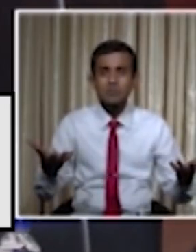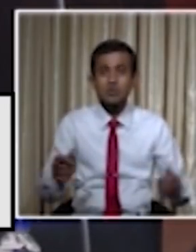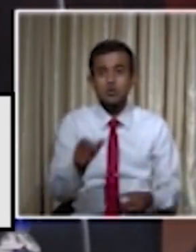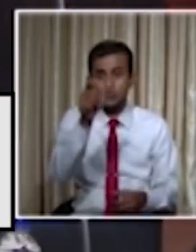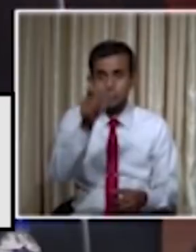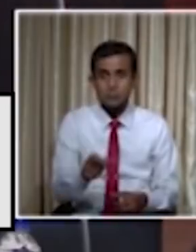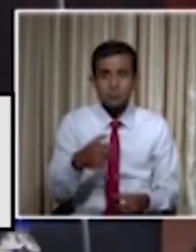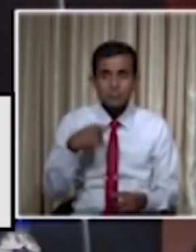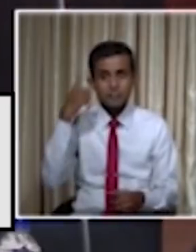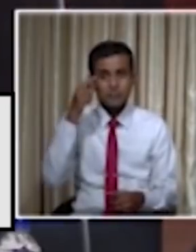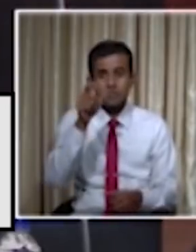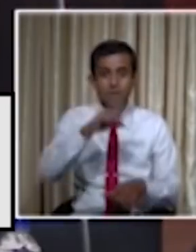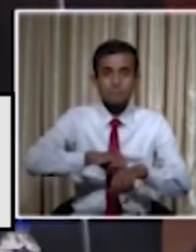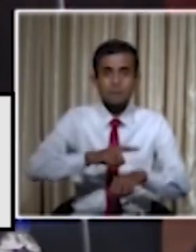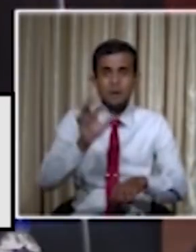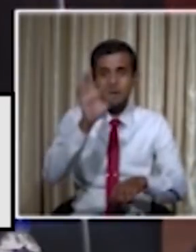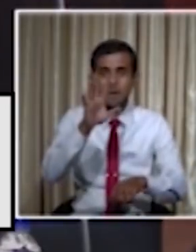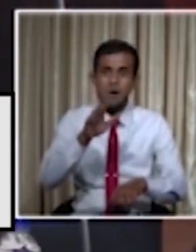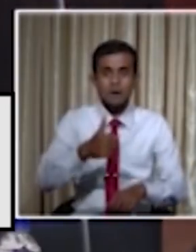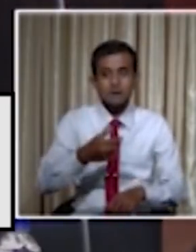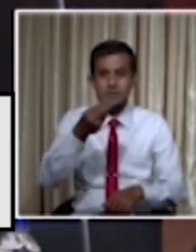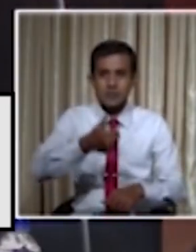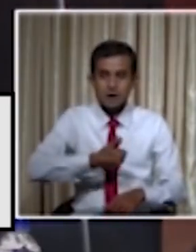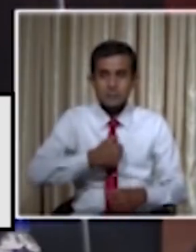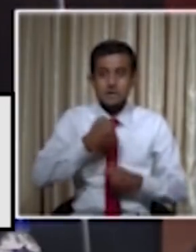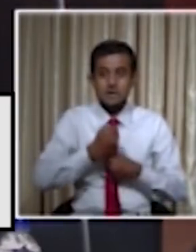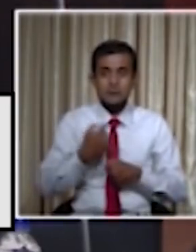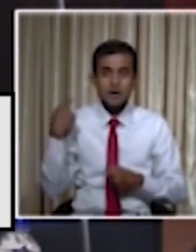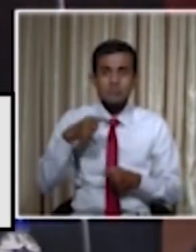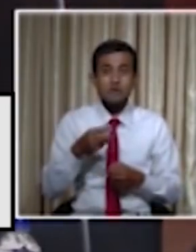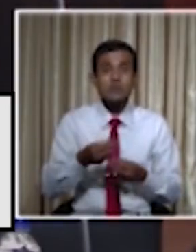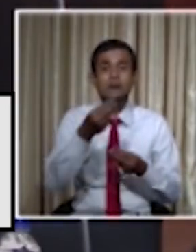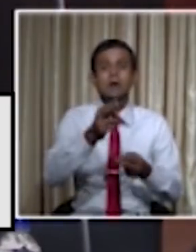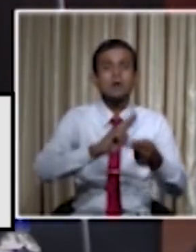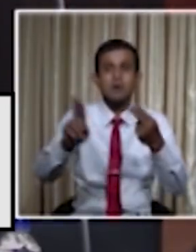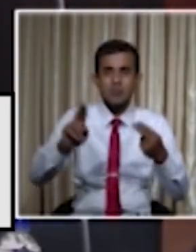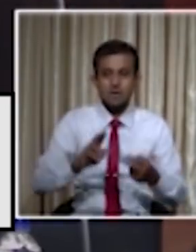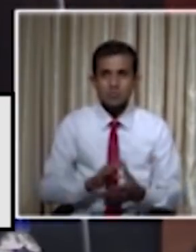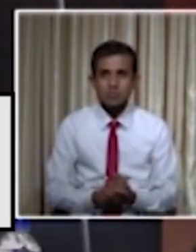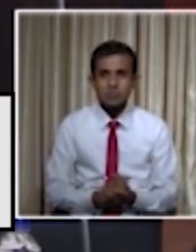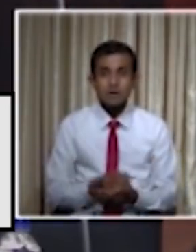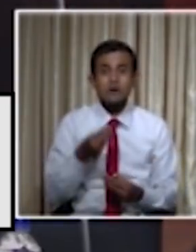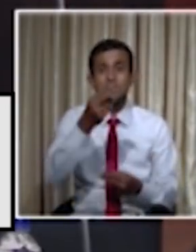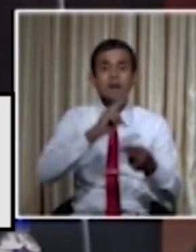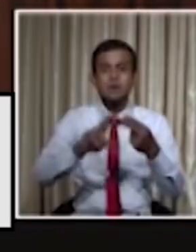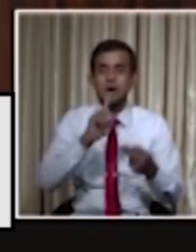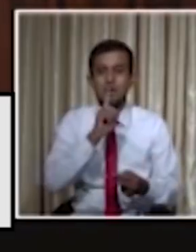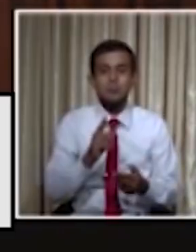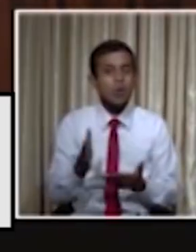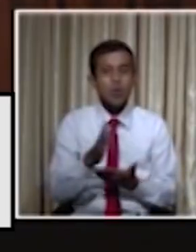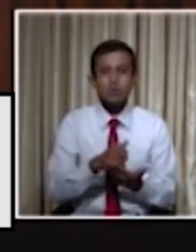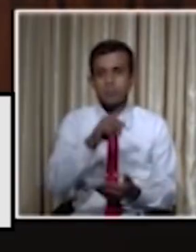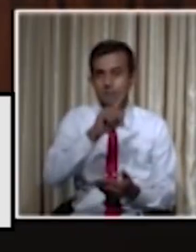ඔබතුමා මං දන්නවා ඔබතුමා විනාඩි 5 දෙන්න කැමැත්තෙන් හිටියේ. ආණ්ඩුවේ කට්ටිය ඇවිල්ලා කිව්වා දෙන්න එපා කියලා. දෙන්න එපා කිව්වා. නෑ ඒක සම්පූර්ණ